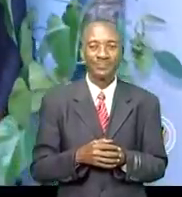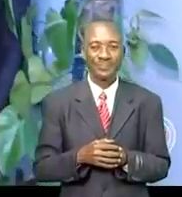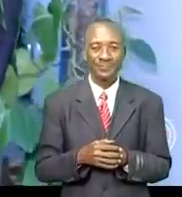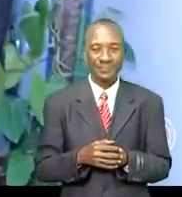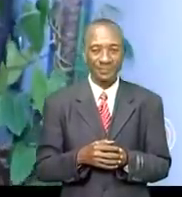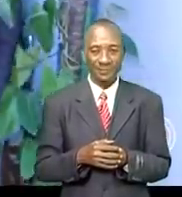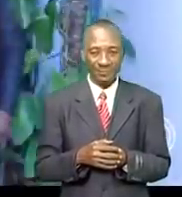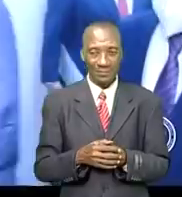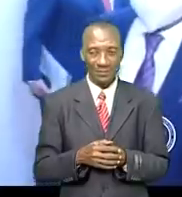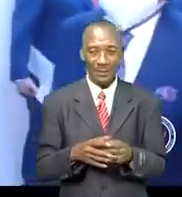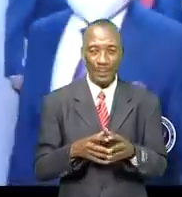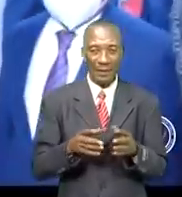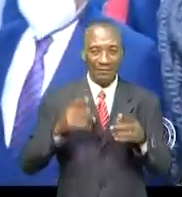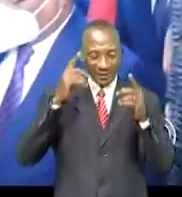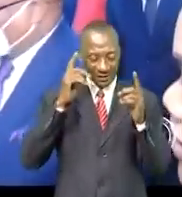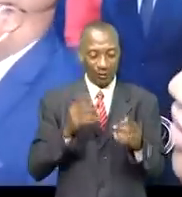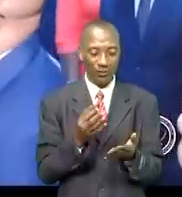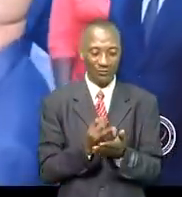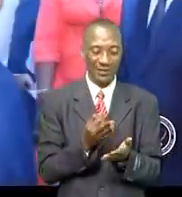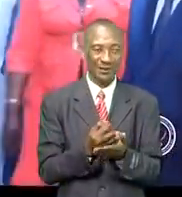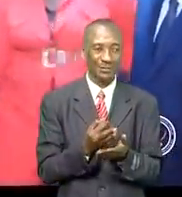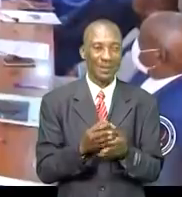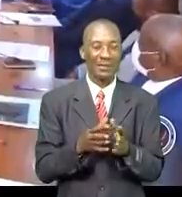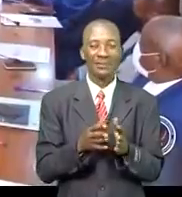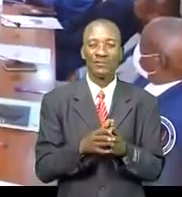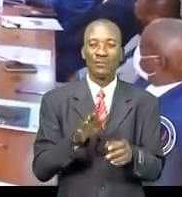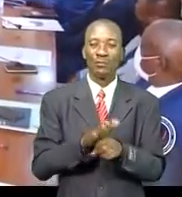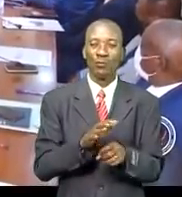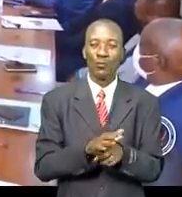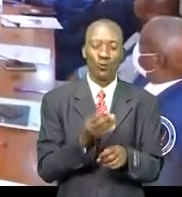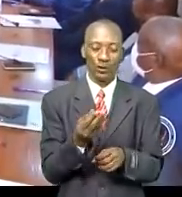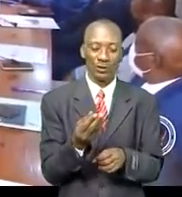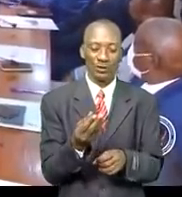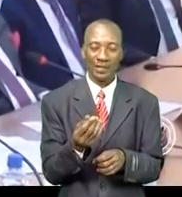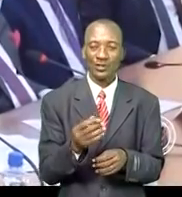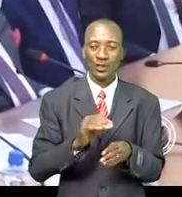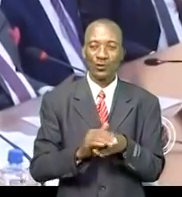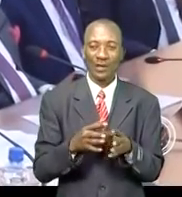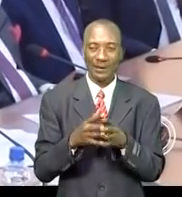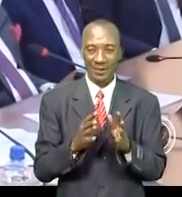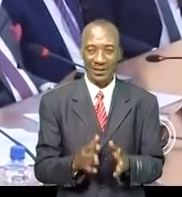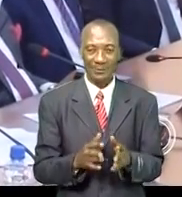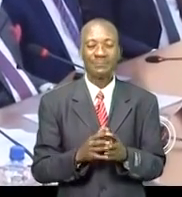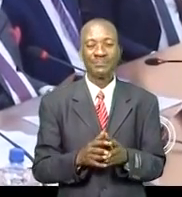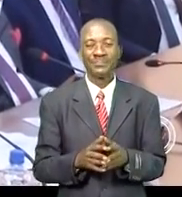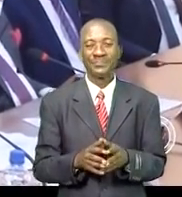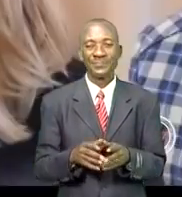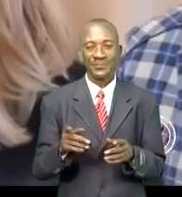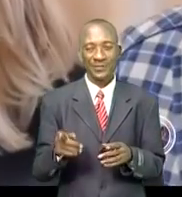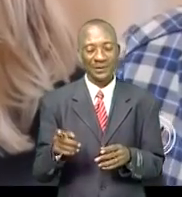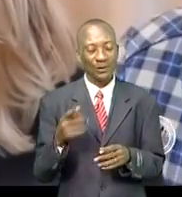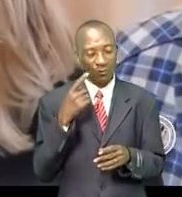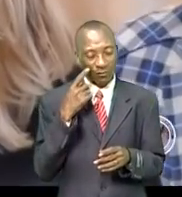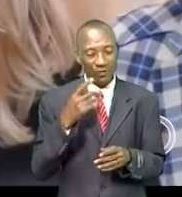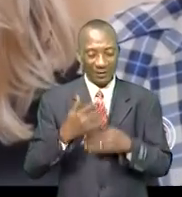Avec un accord de financement d'un demi-milliard de dollars américains, le projet Kinelenda va se focaliser sur la modernisation des